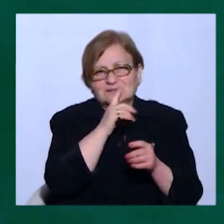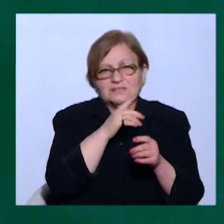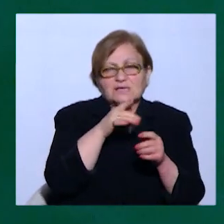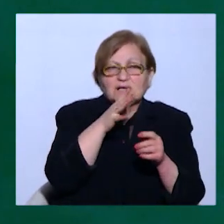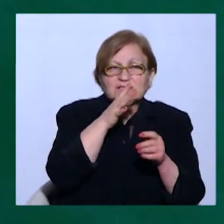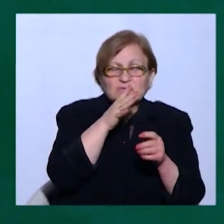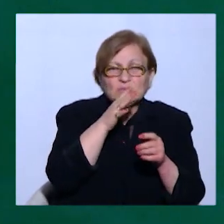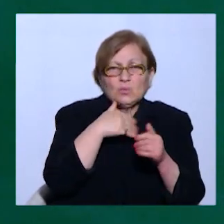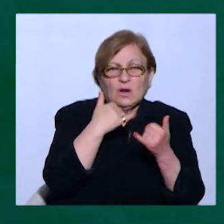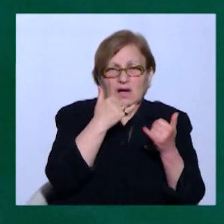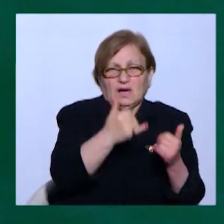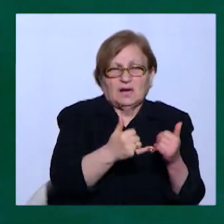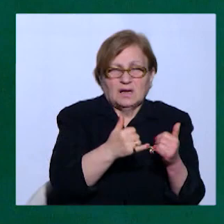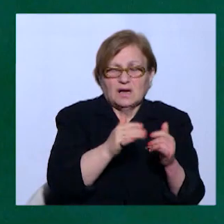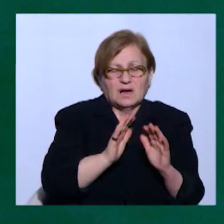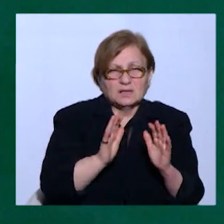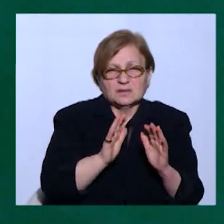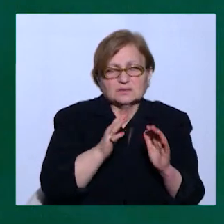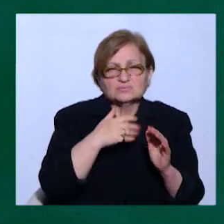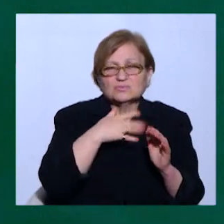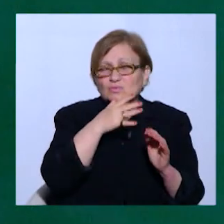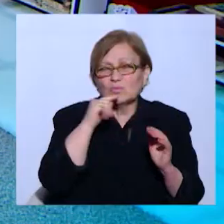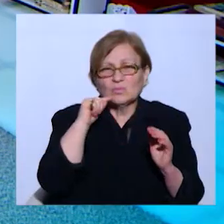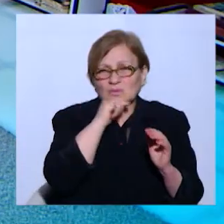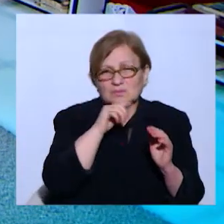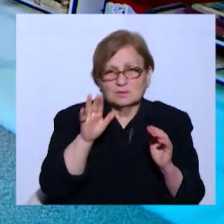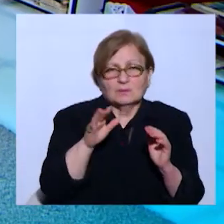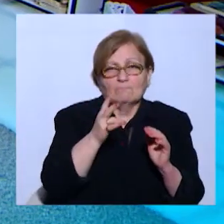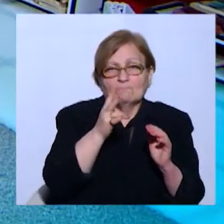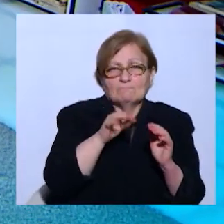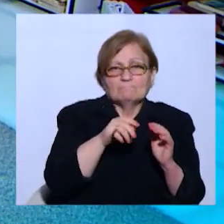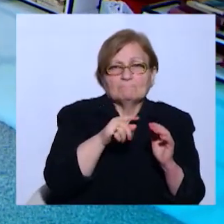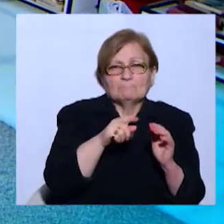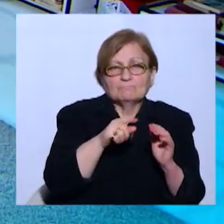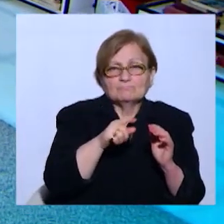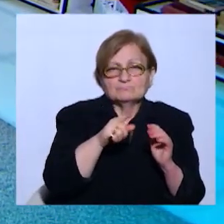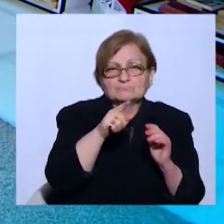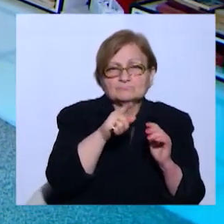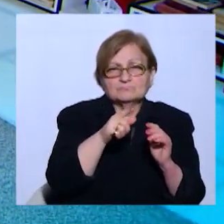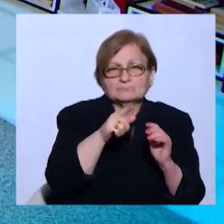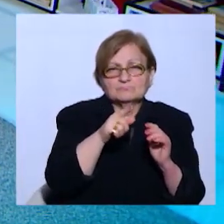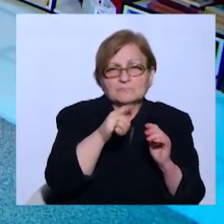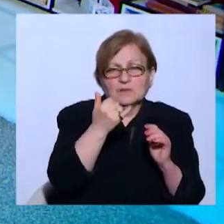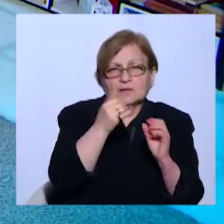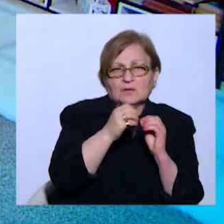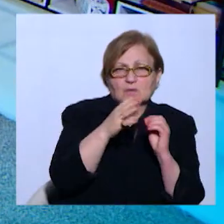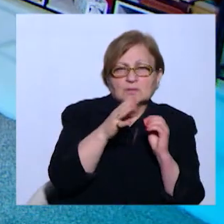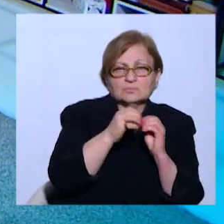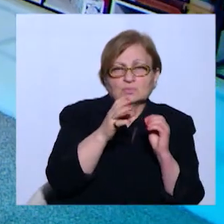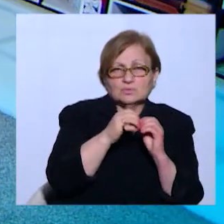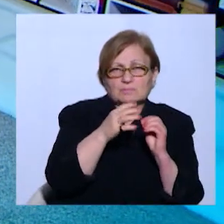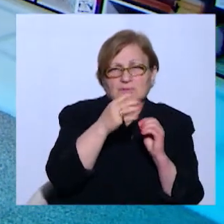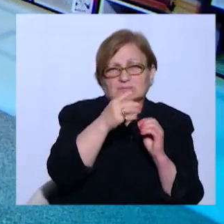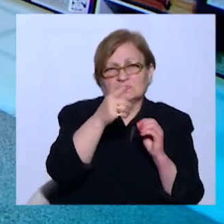დროს ვერ უთმებ, ზერელობა არც და არაფერი არ გამოგვადგება, წინ დაგხვდება ყოველთვის. არ დავშლი მე ახლა 15 და